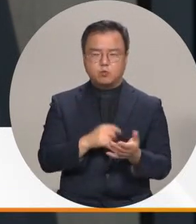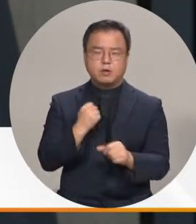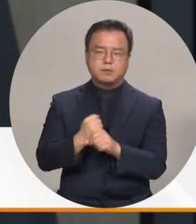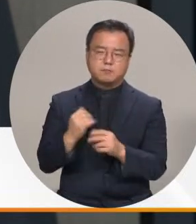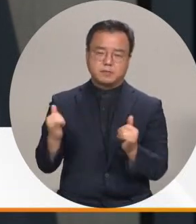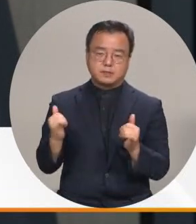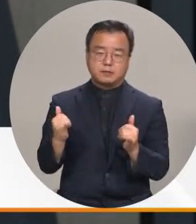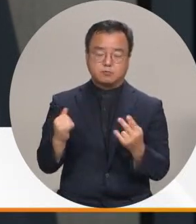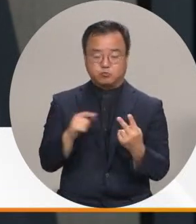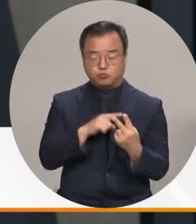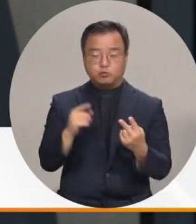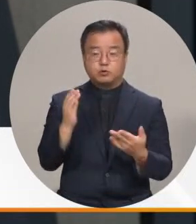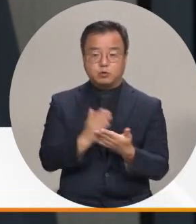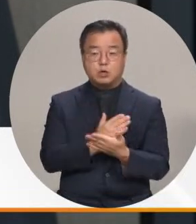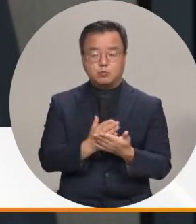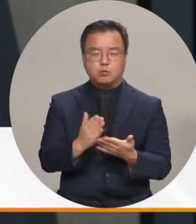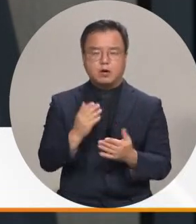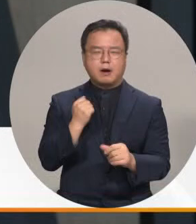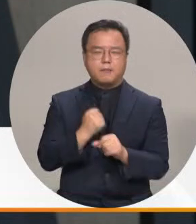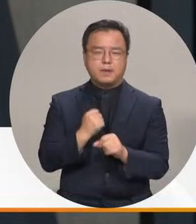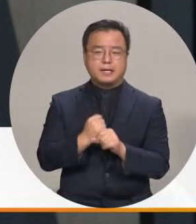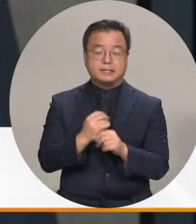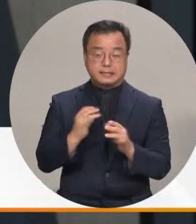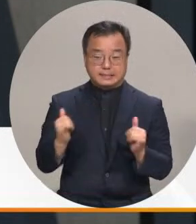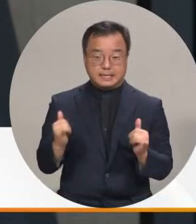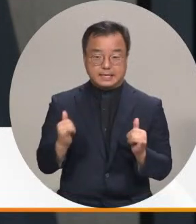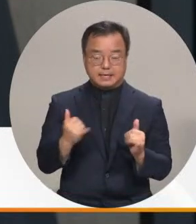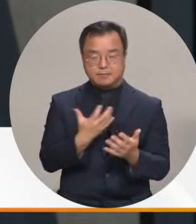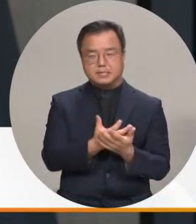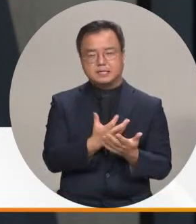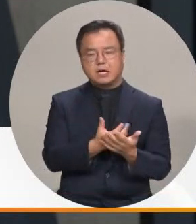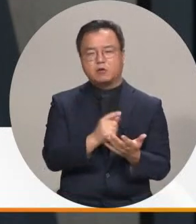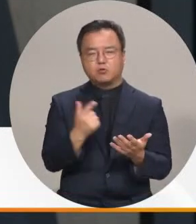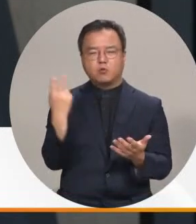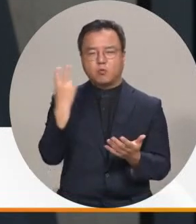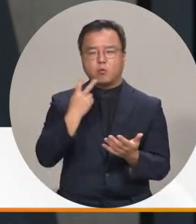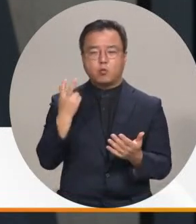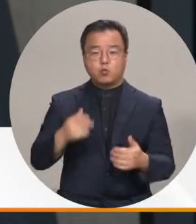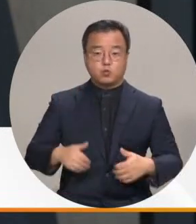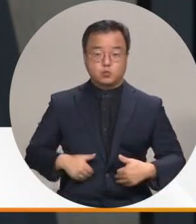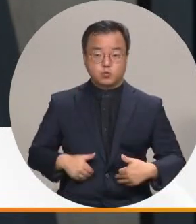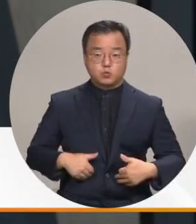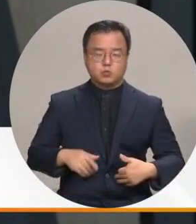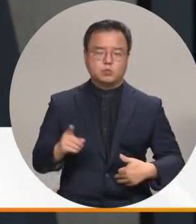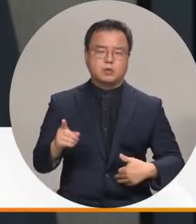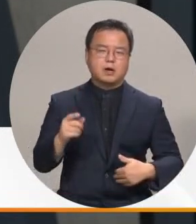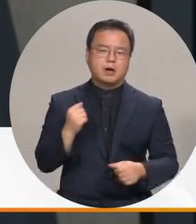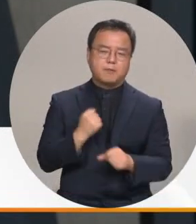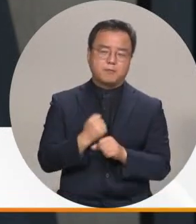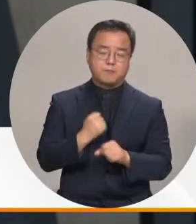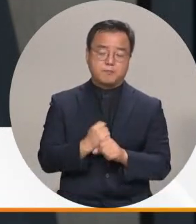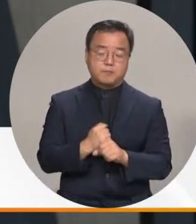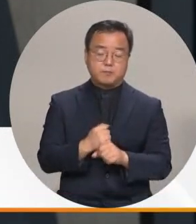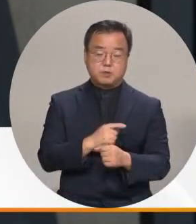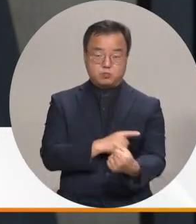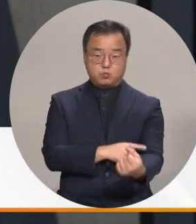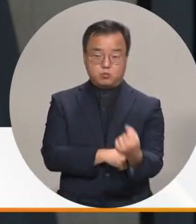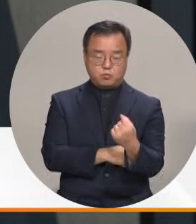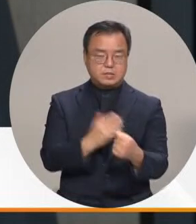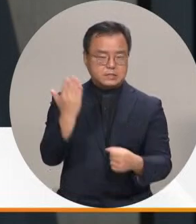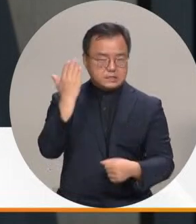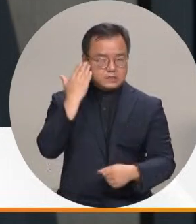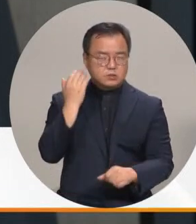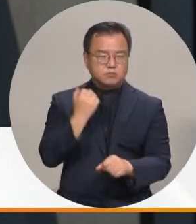규정을 하고 어 저작자의 저작물을 보호하고 있습니다 예컨대 저작권 중 지적 재산권은